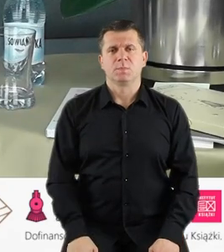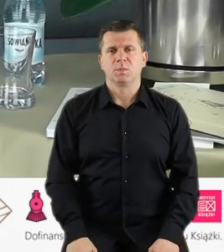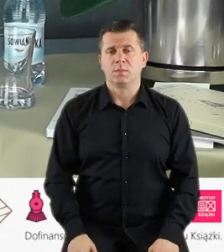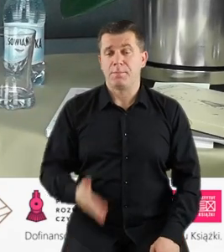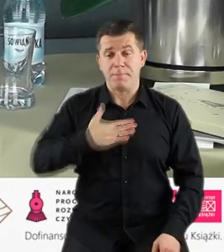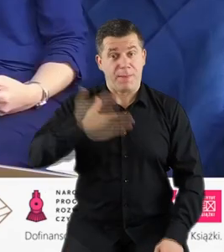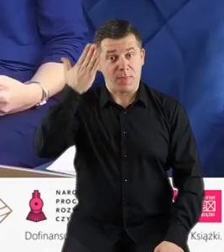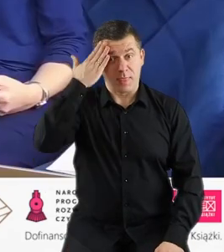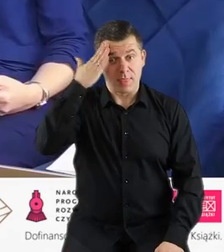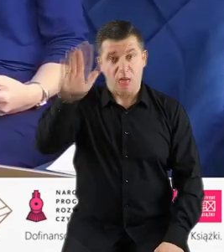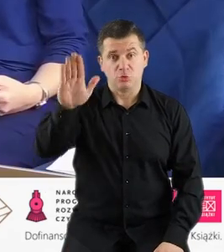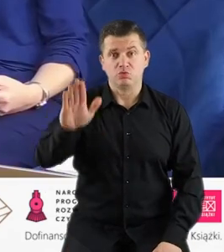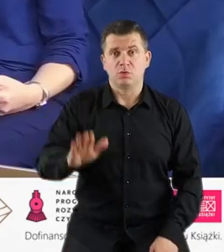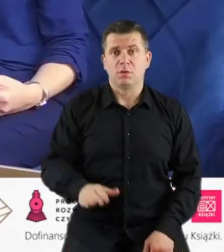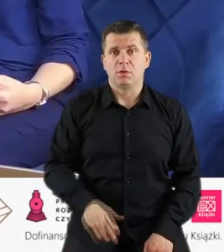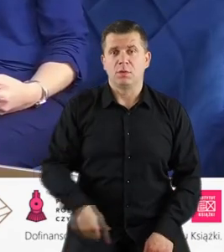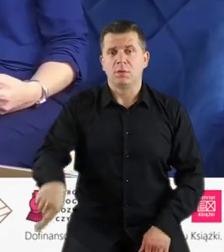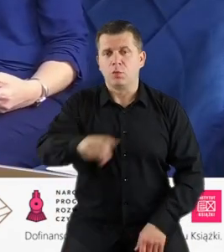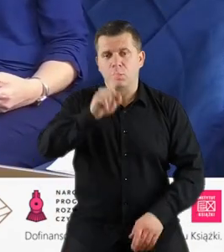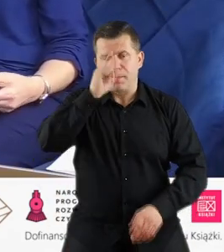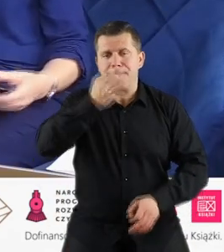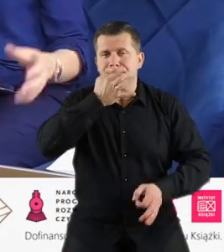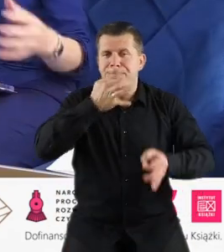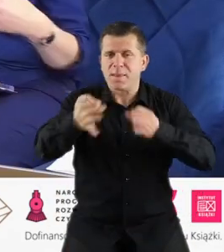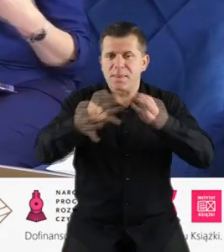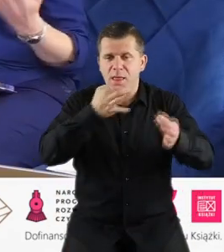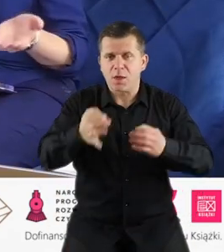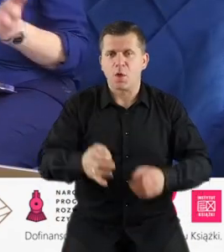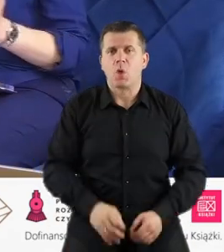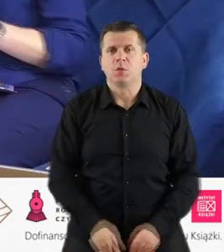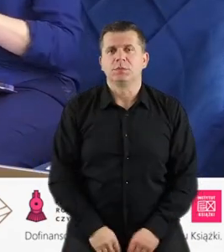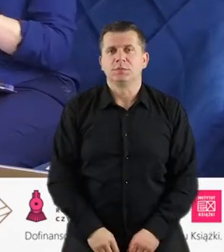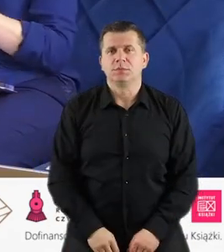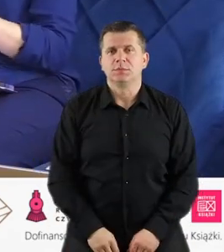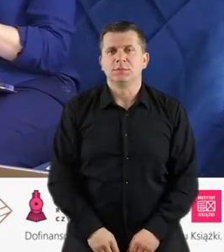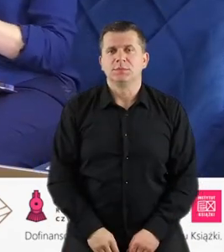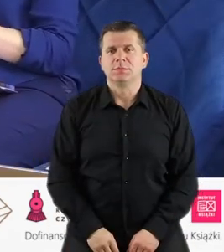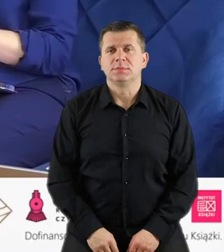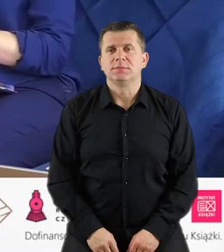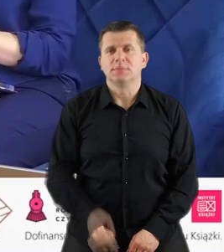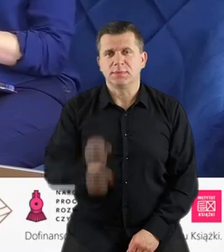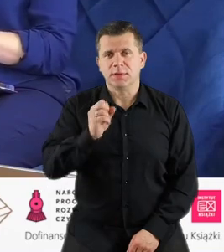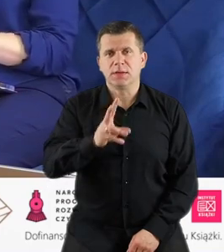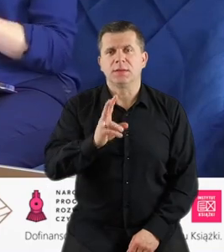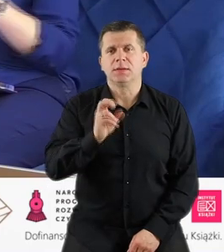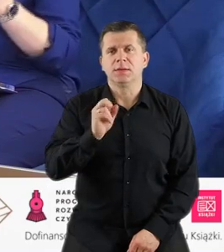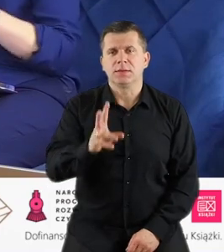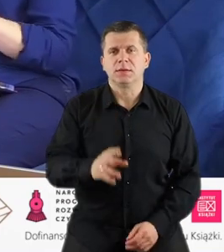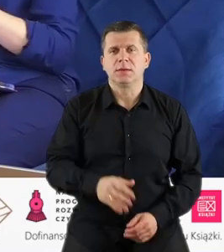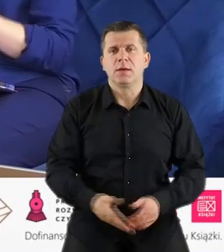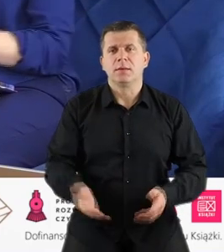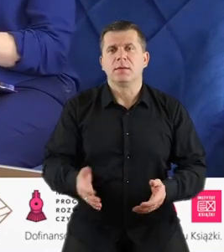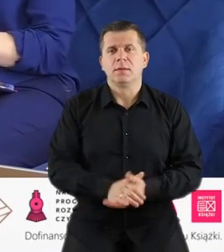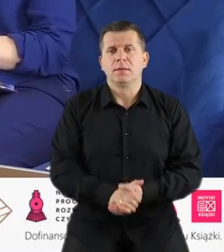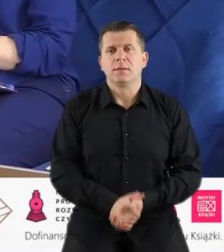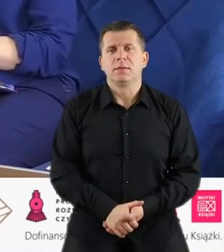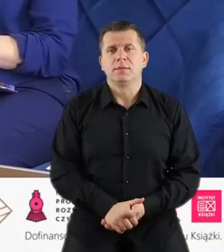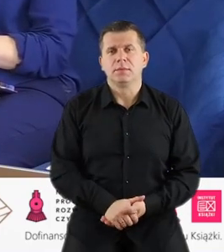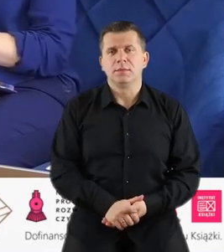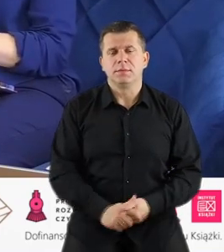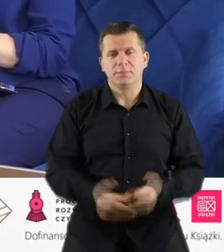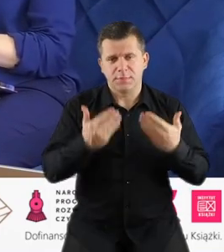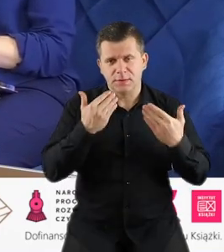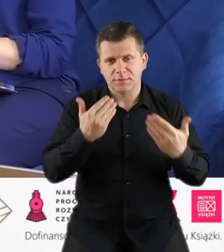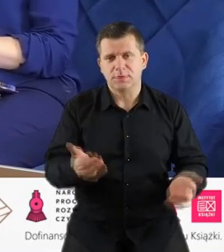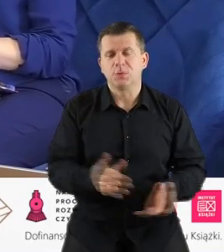Ja mam nadzieję, że pytający tutaj. Tak, no poruszona została bardzo. Tak, poruszona została moja mocna